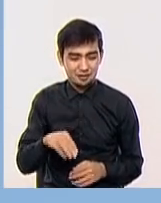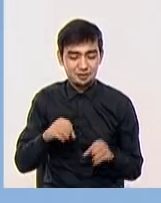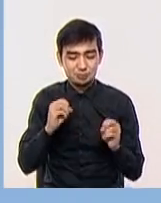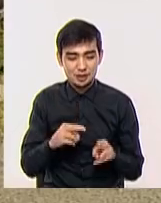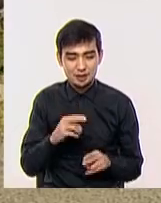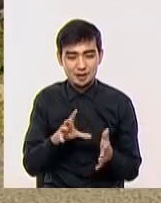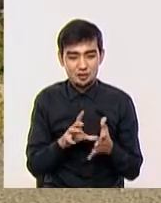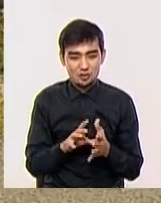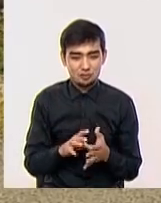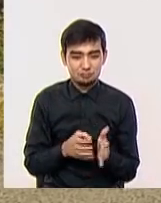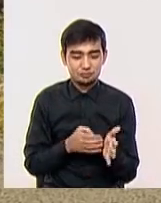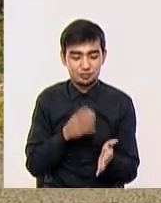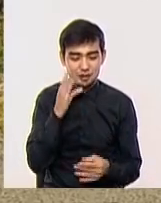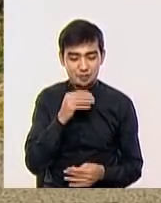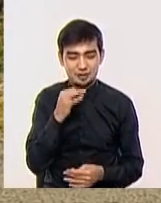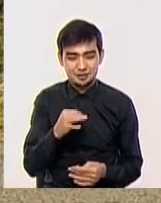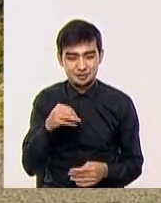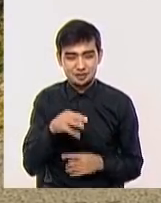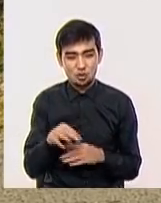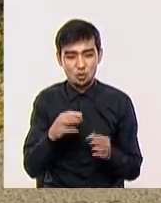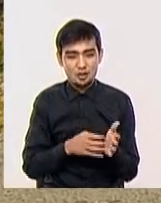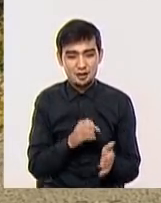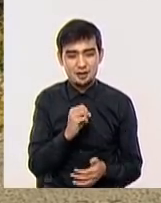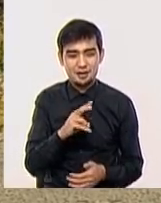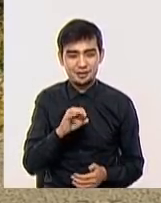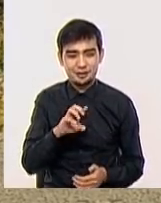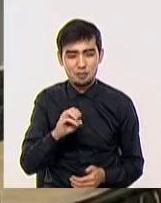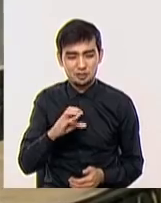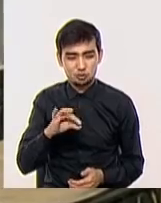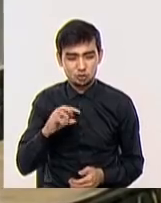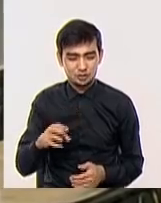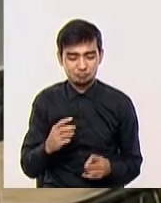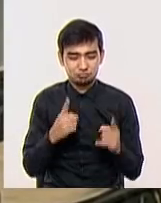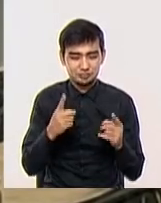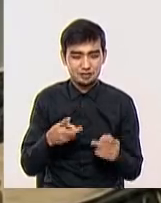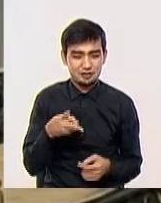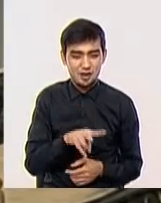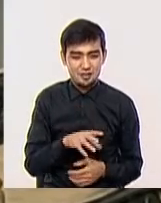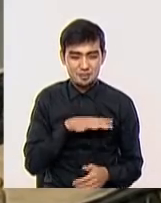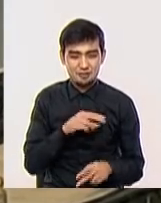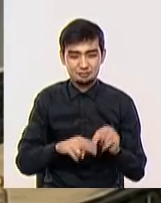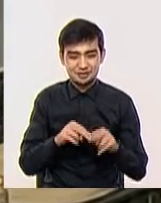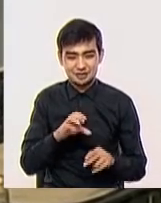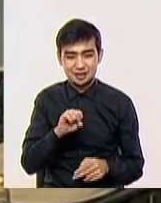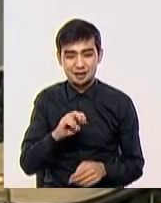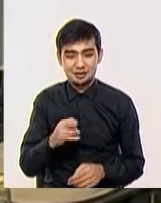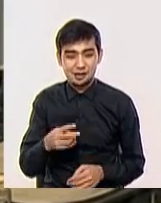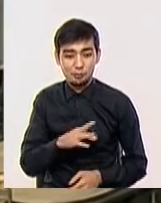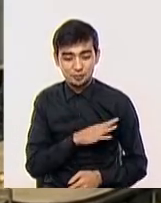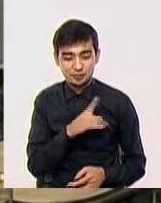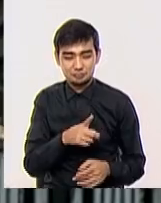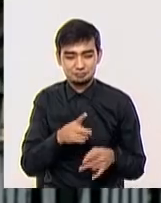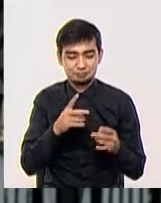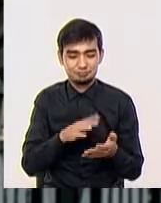Ал Кигок өкілдері жарықтың тапшылығын Екібастұздағы қос ірі электр станциясында ірі апаттың болуымен түсіндіреді. Сондықтан электр